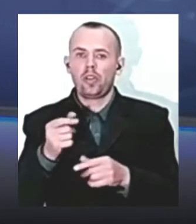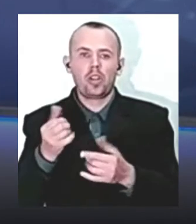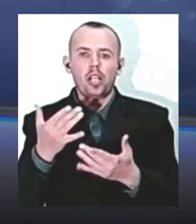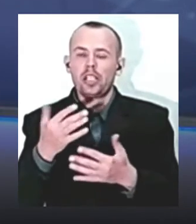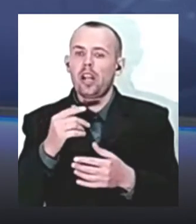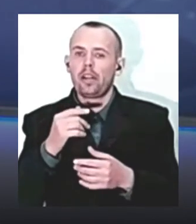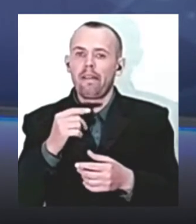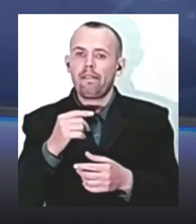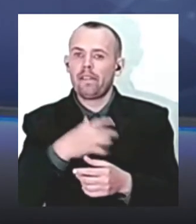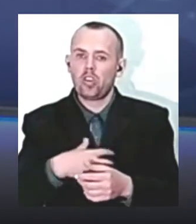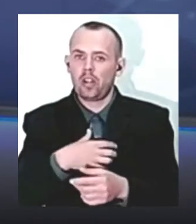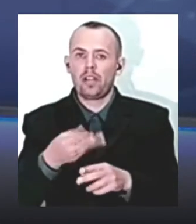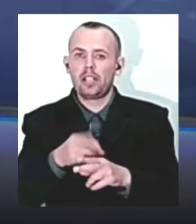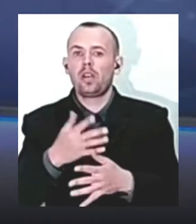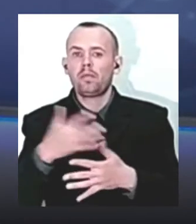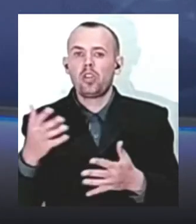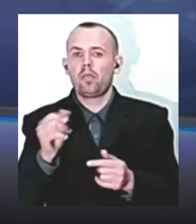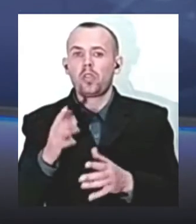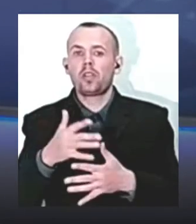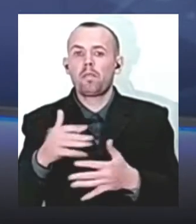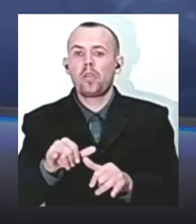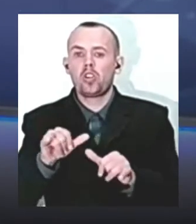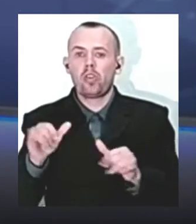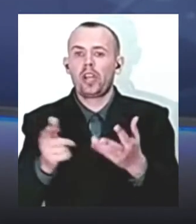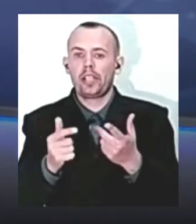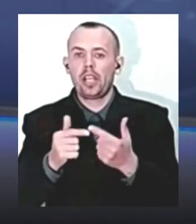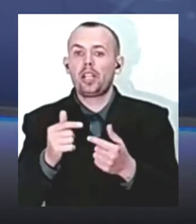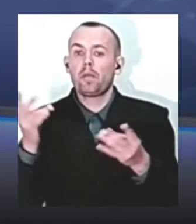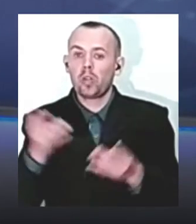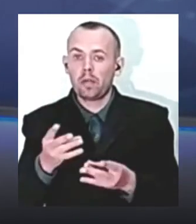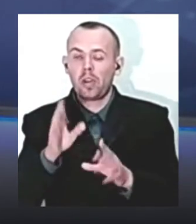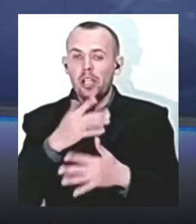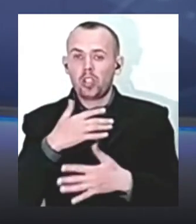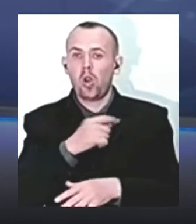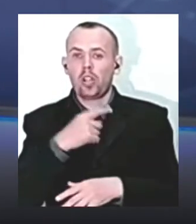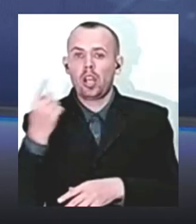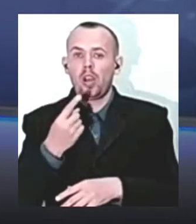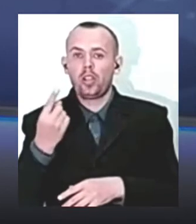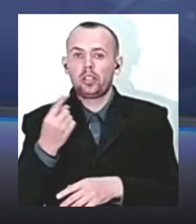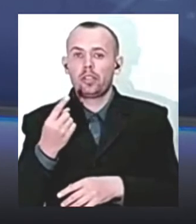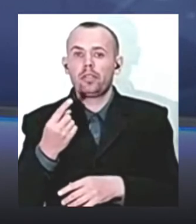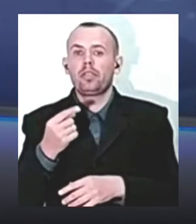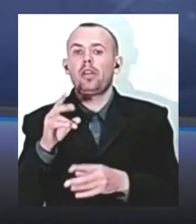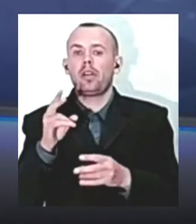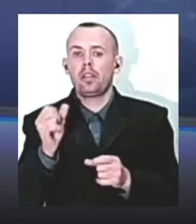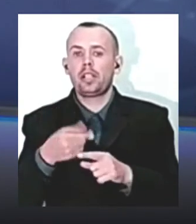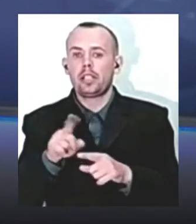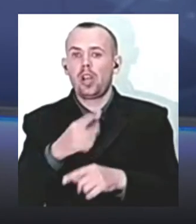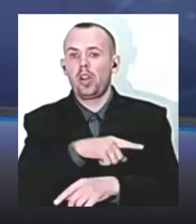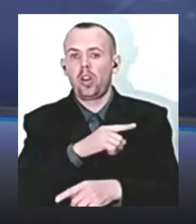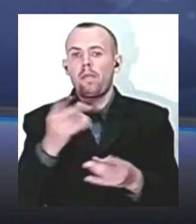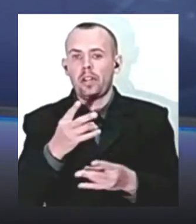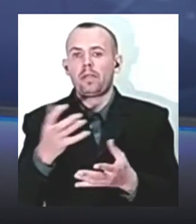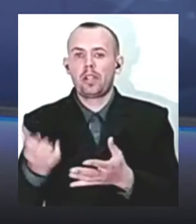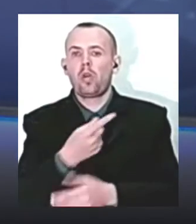Це буде збільшуватись кількість потреб кисню на Одеську область. На ці лікарні потрібно знайти медичний